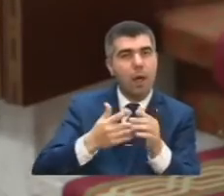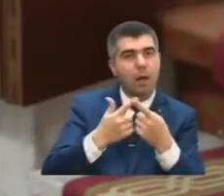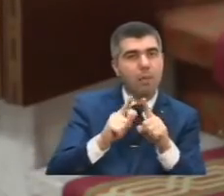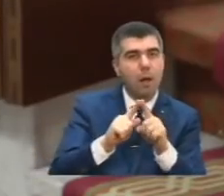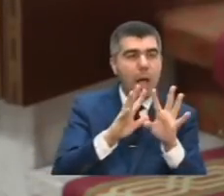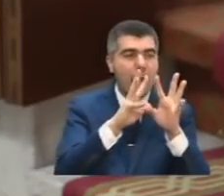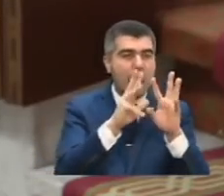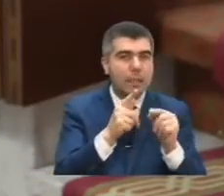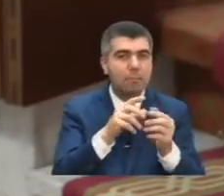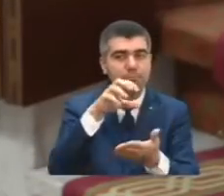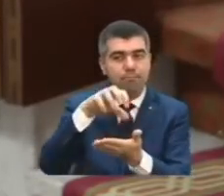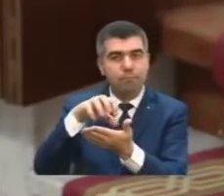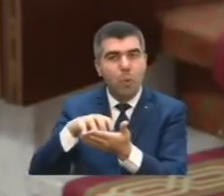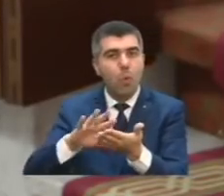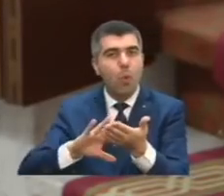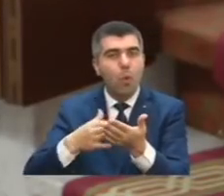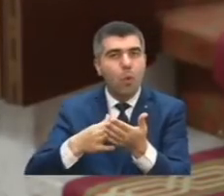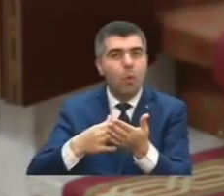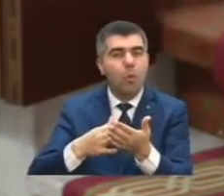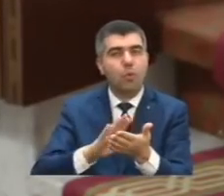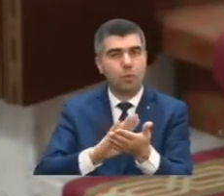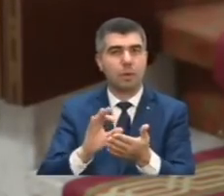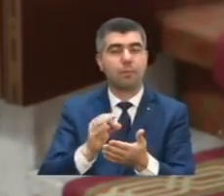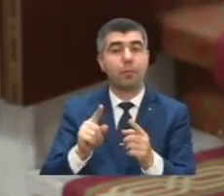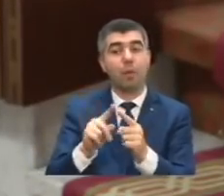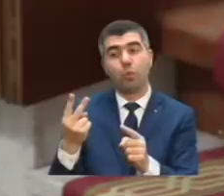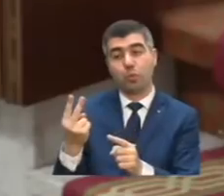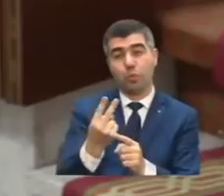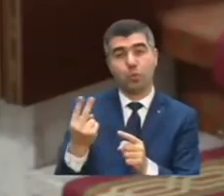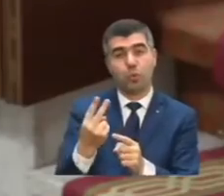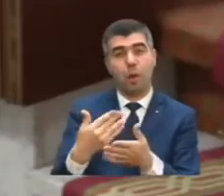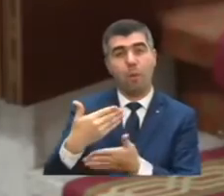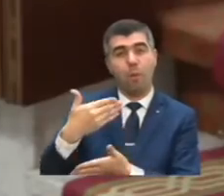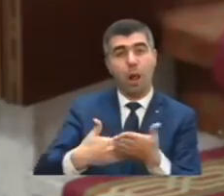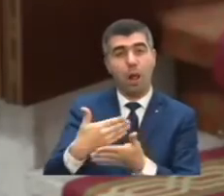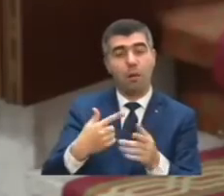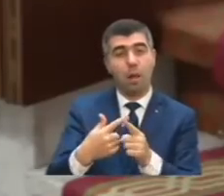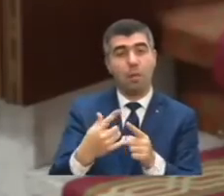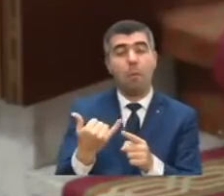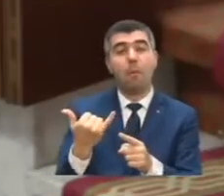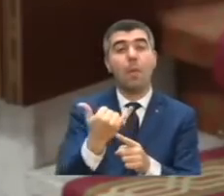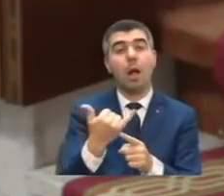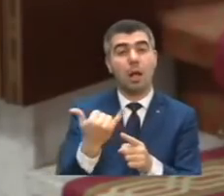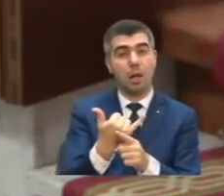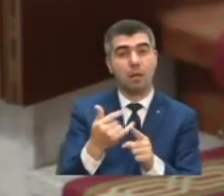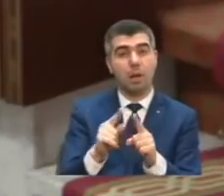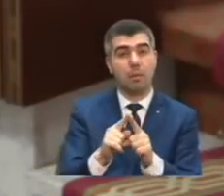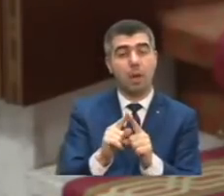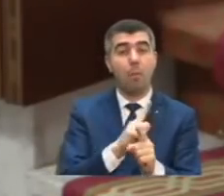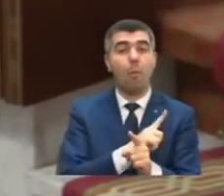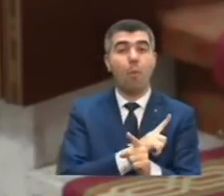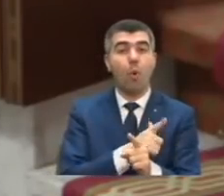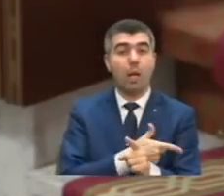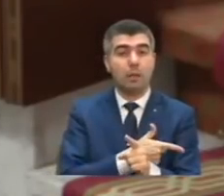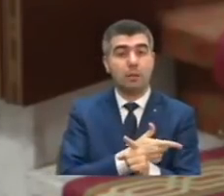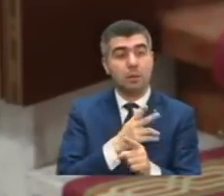ومحتواه. هادشي كلشي درناه، باقي لينا جوج القرارات. قرار مهم اللي مرتبط بالشرطه ديال المقاليع عرض